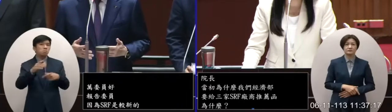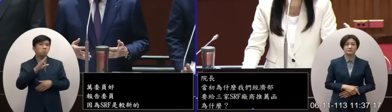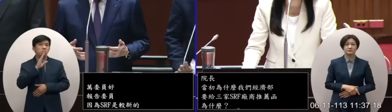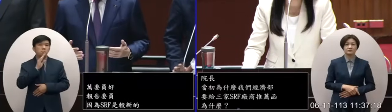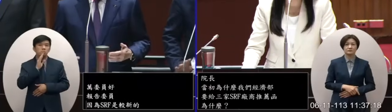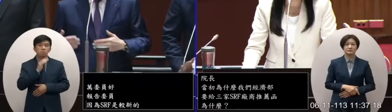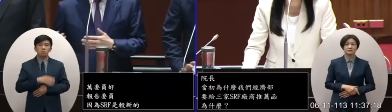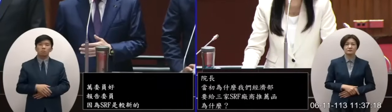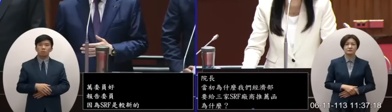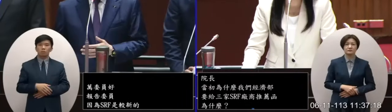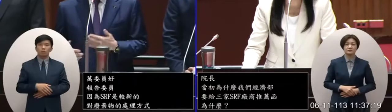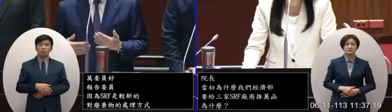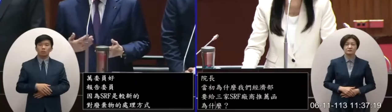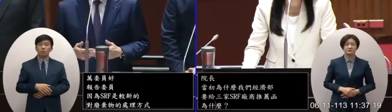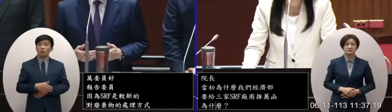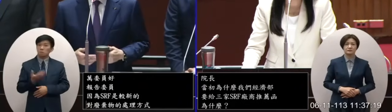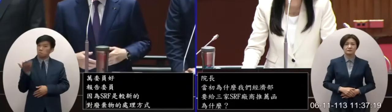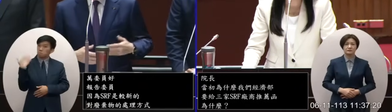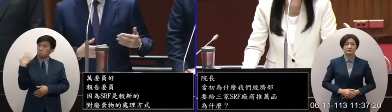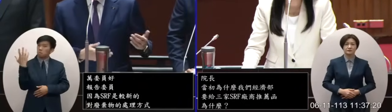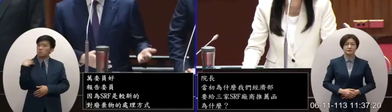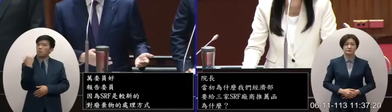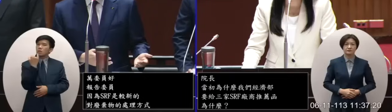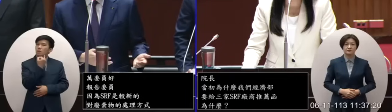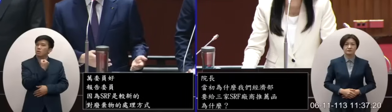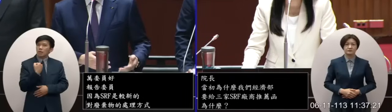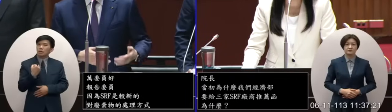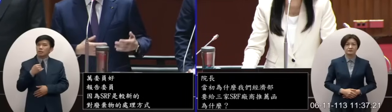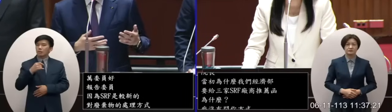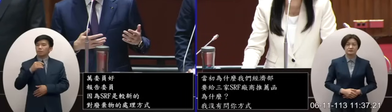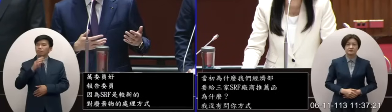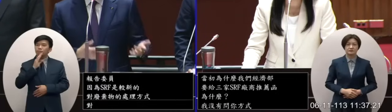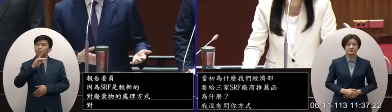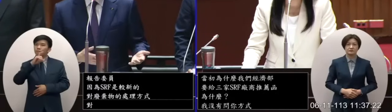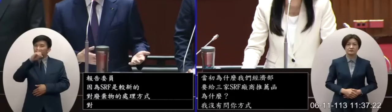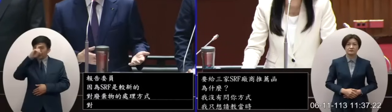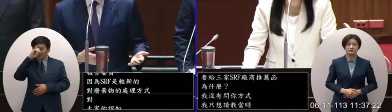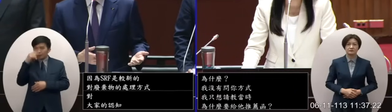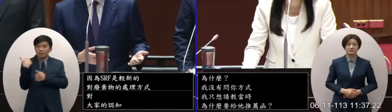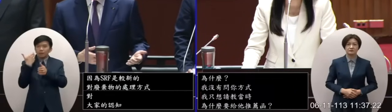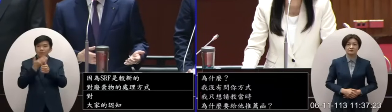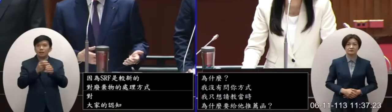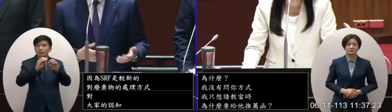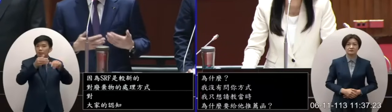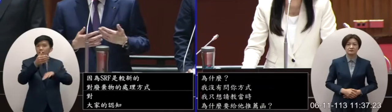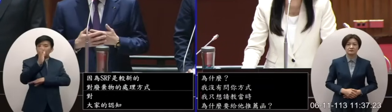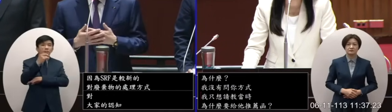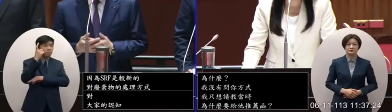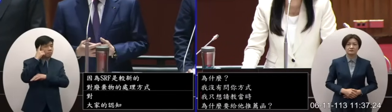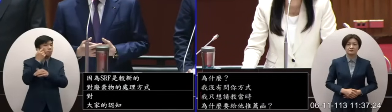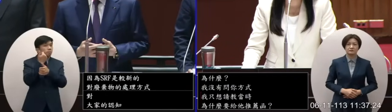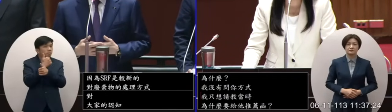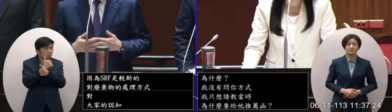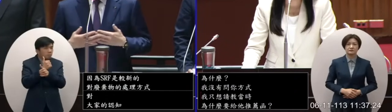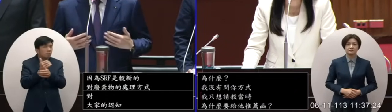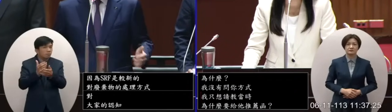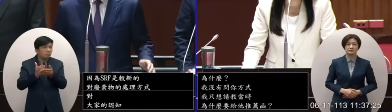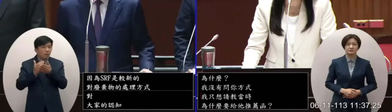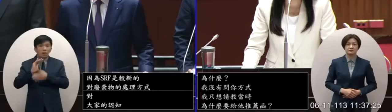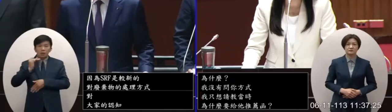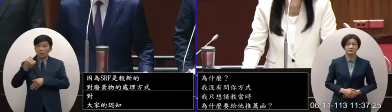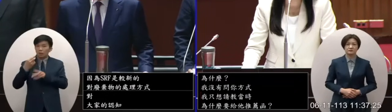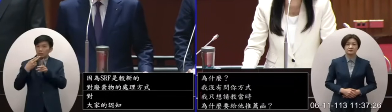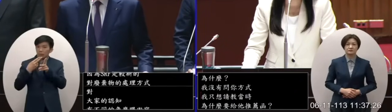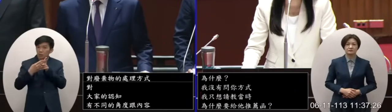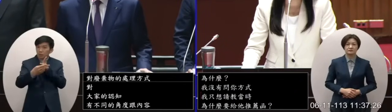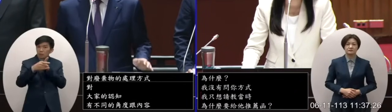跟内容，所以当初或许是基于说请地方政府在多考量的过程当中，但是那个函到底发生